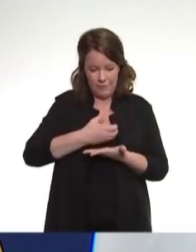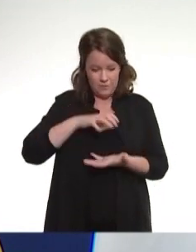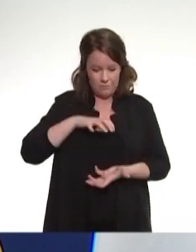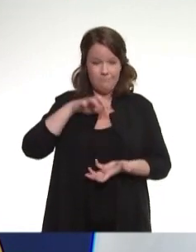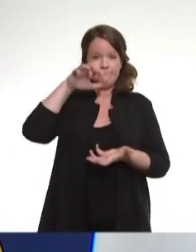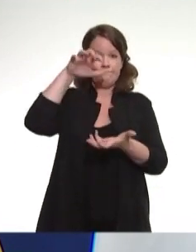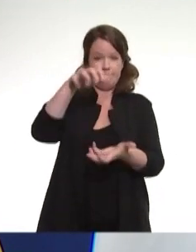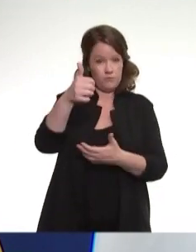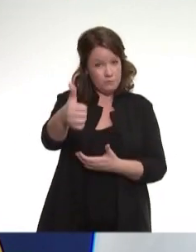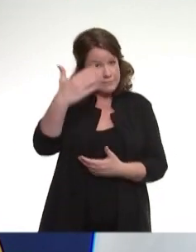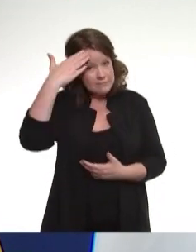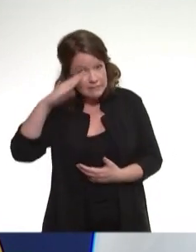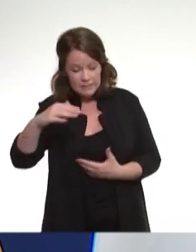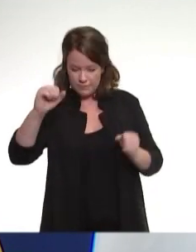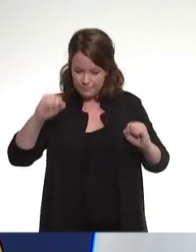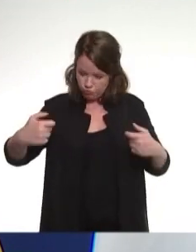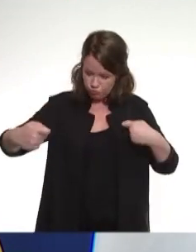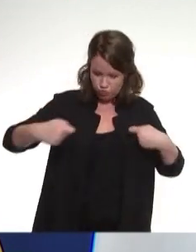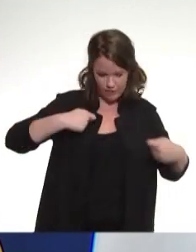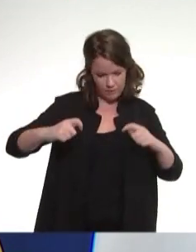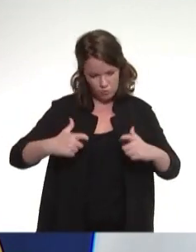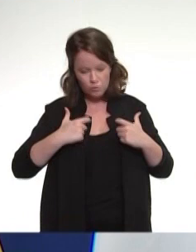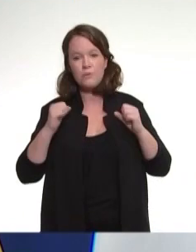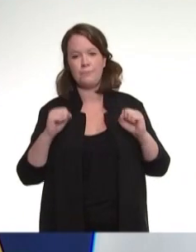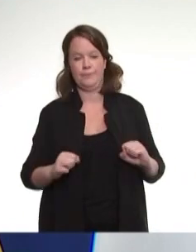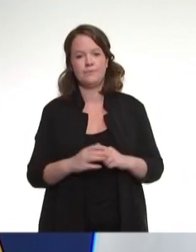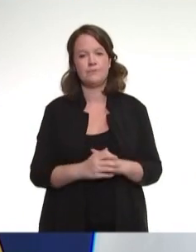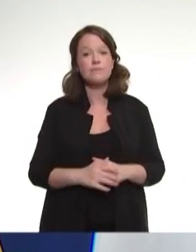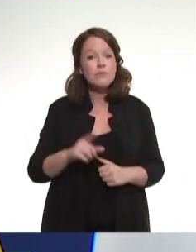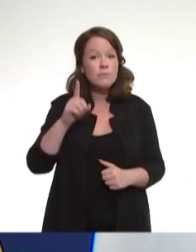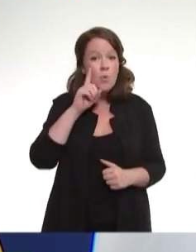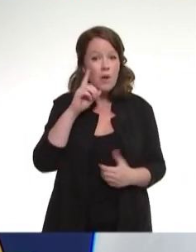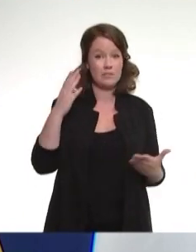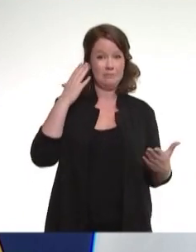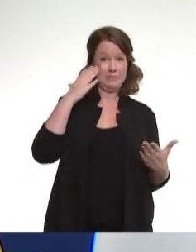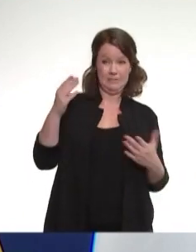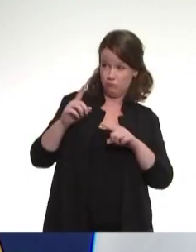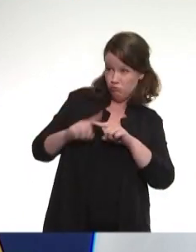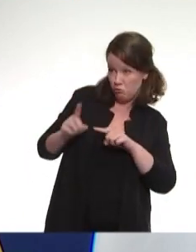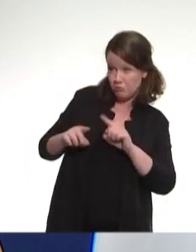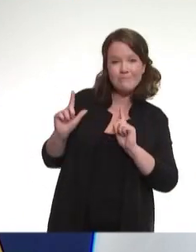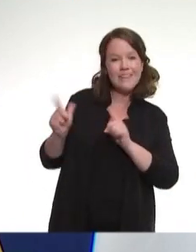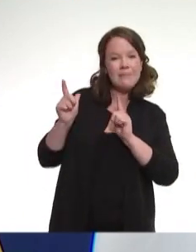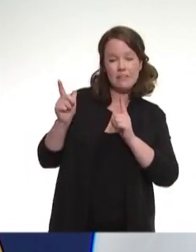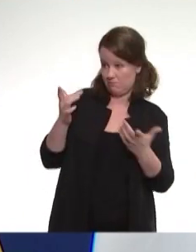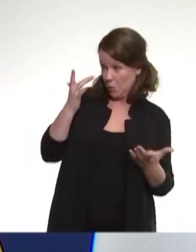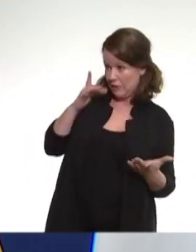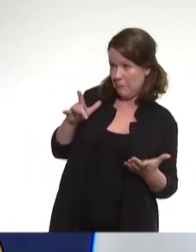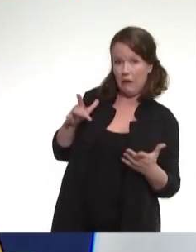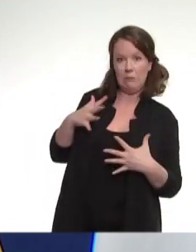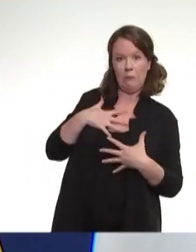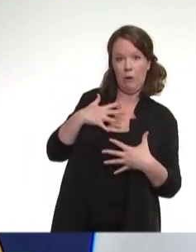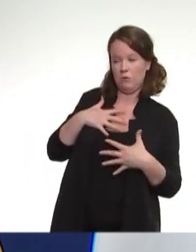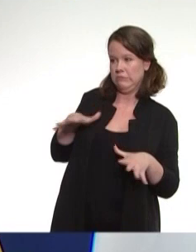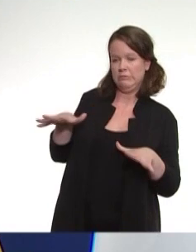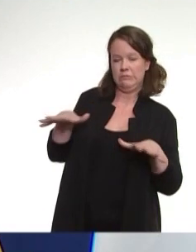la propagation du virus quand on ne connaît pas un ennemi non seulement on en a peur mais on n'est pas efficace quand on connaît son ennemi et qu'on sait